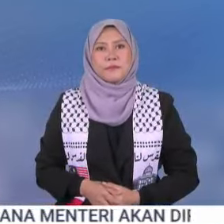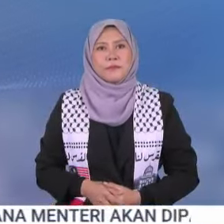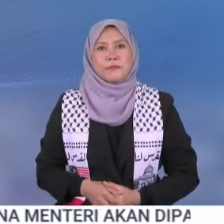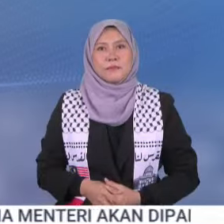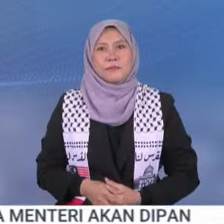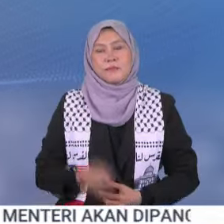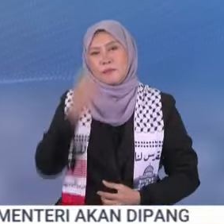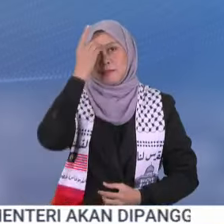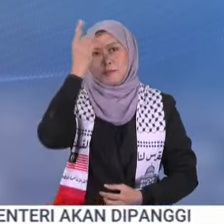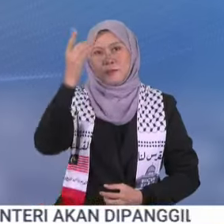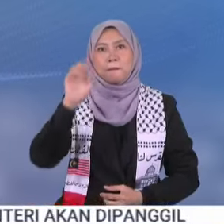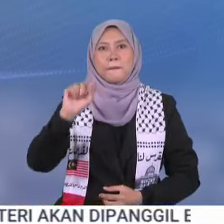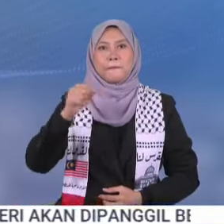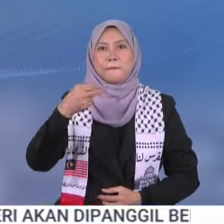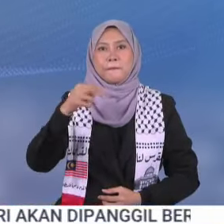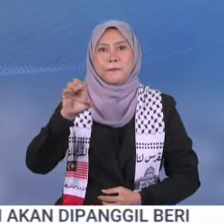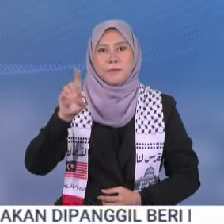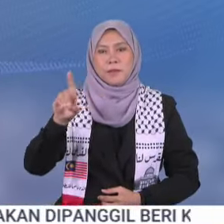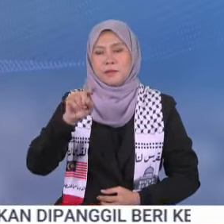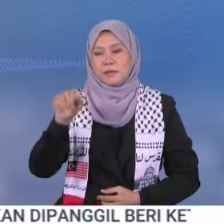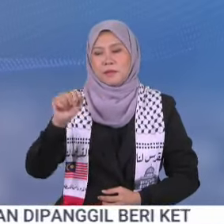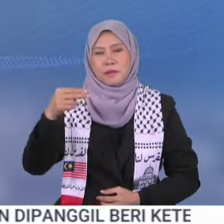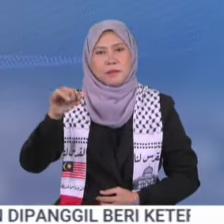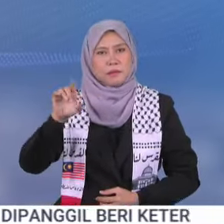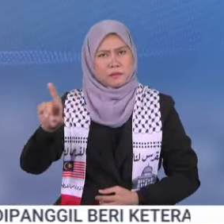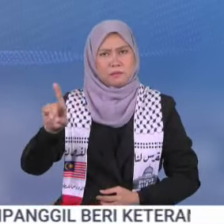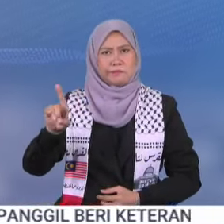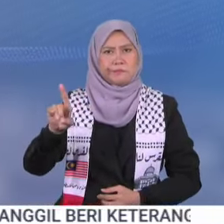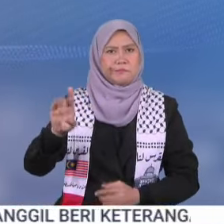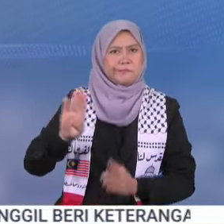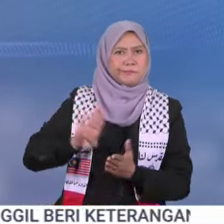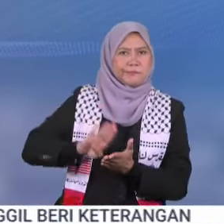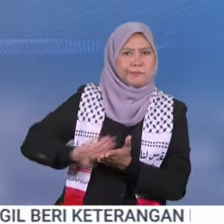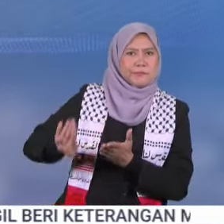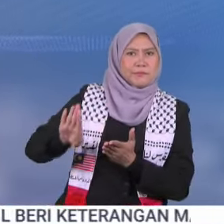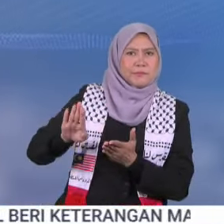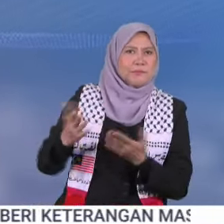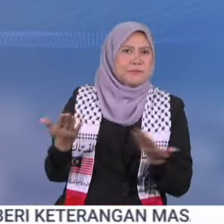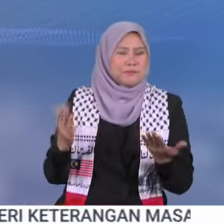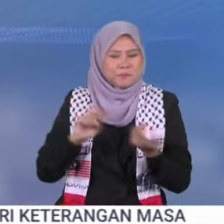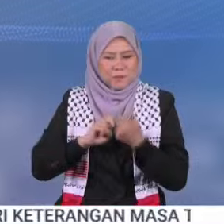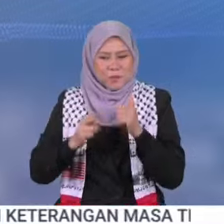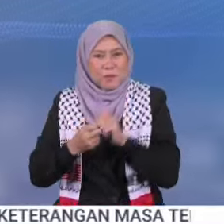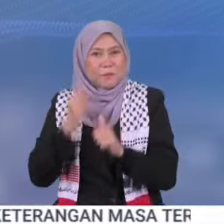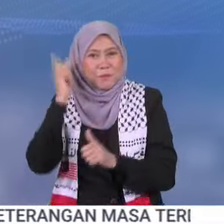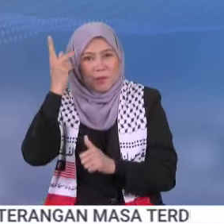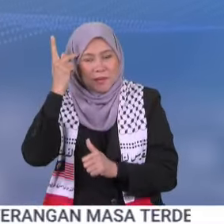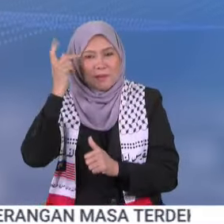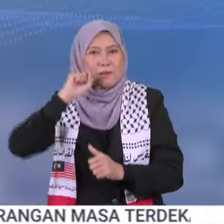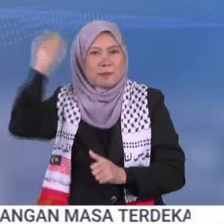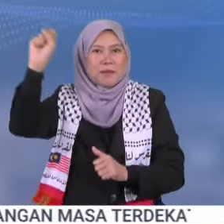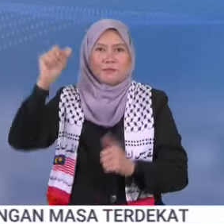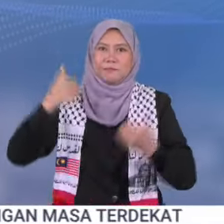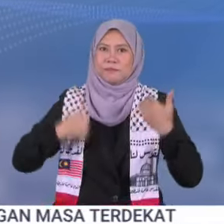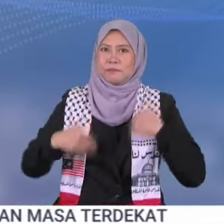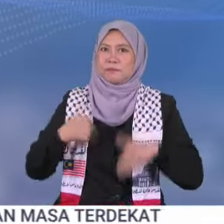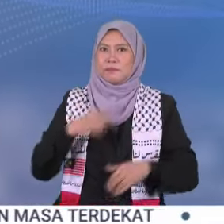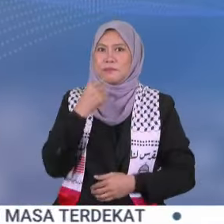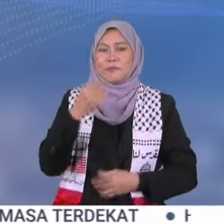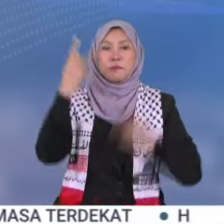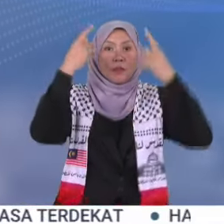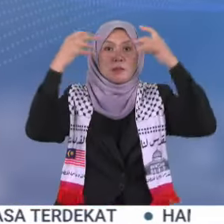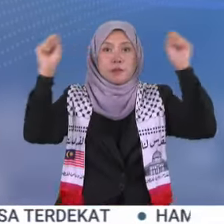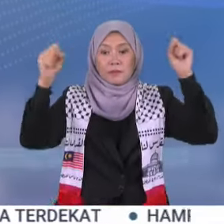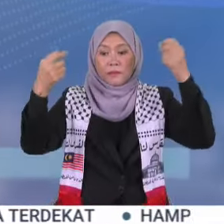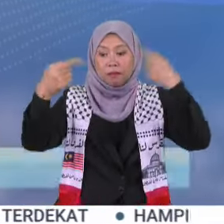Dalam pada itu Datuk Seri dr Ahmad Zahid Hamidi menolak dakwaan bahawa berlaku kemelut politik di Sabah beliau yang juga presiden